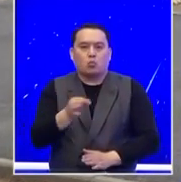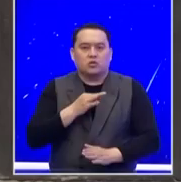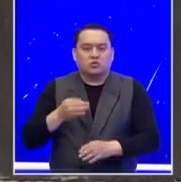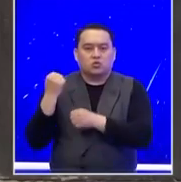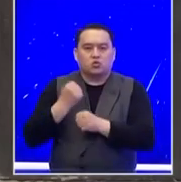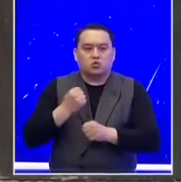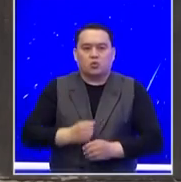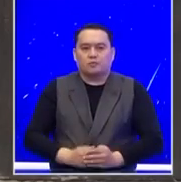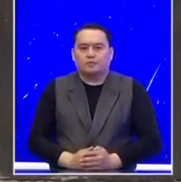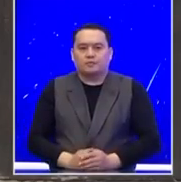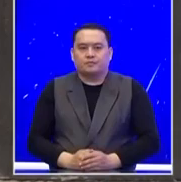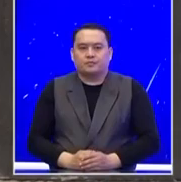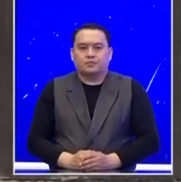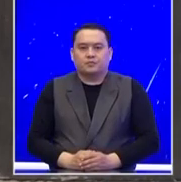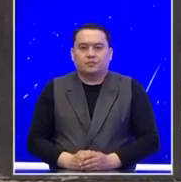джиу-джитсу.